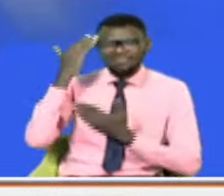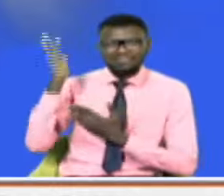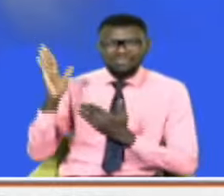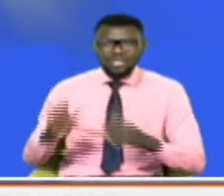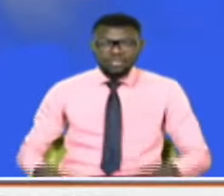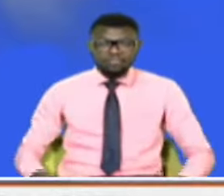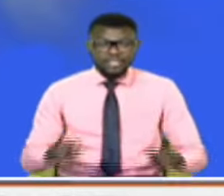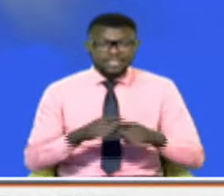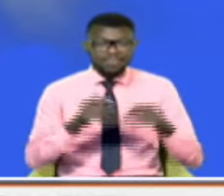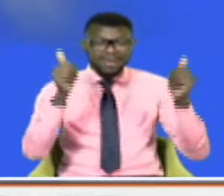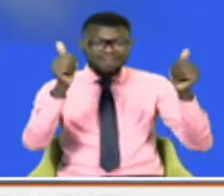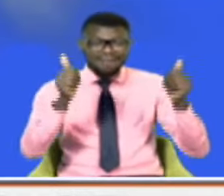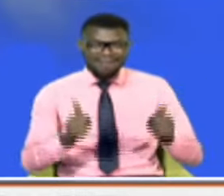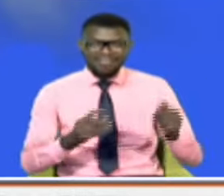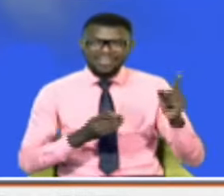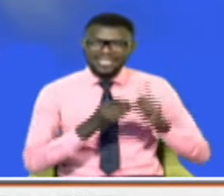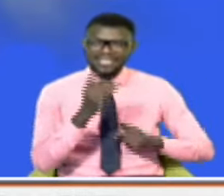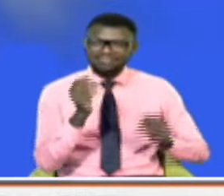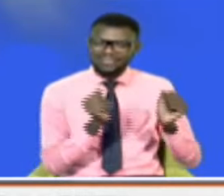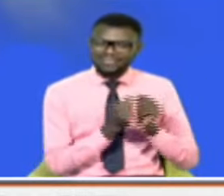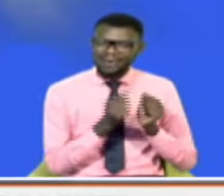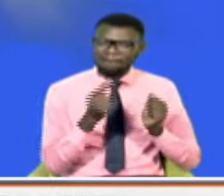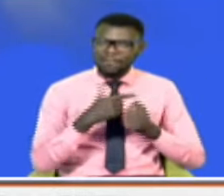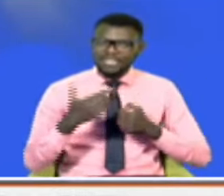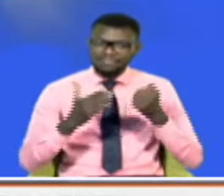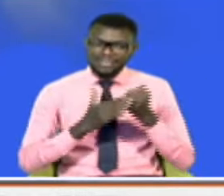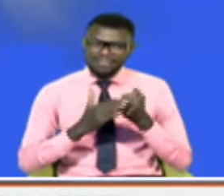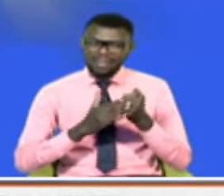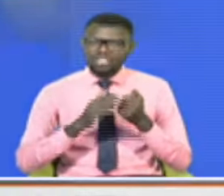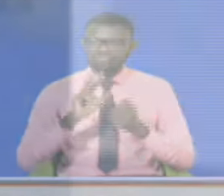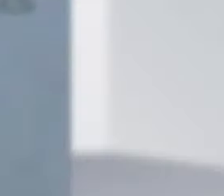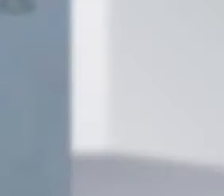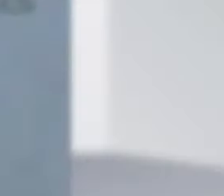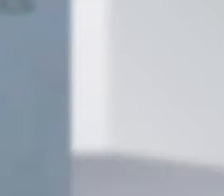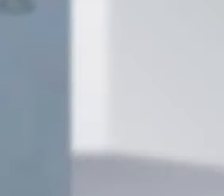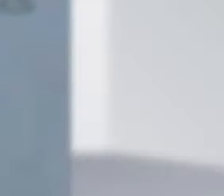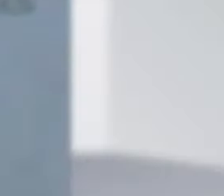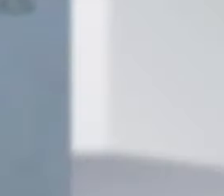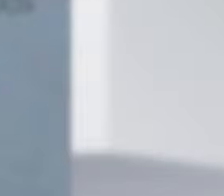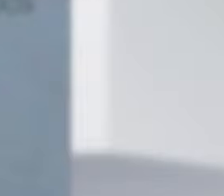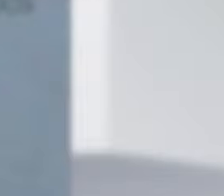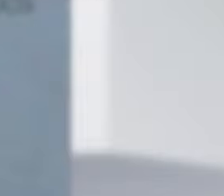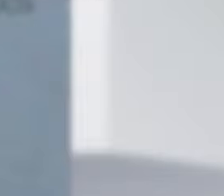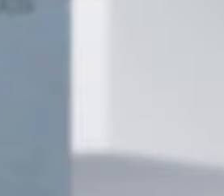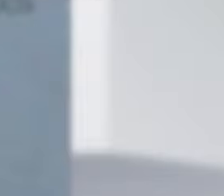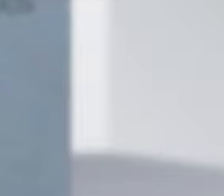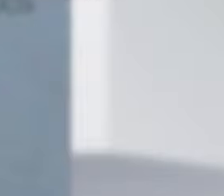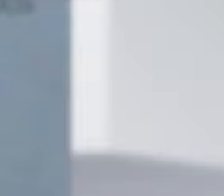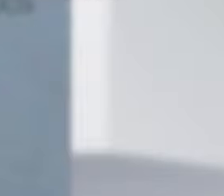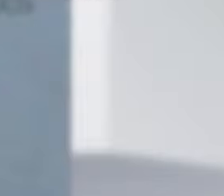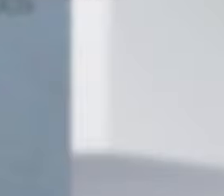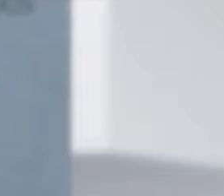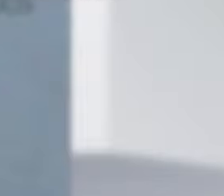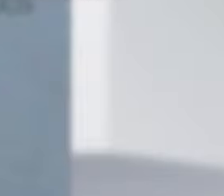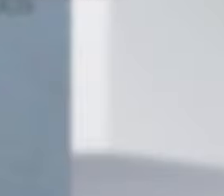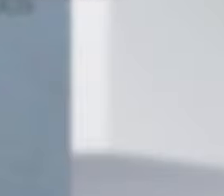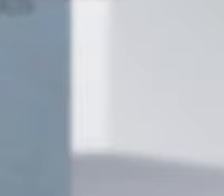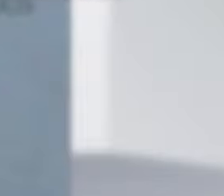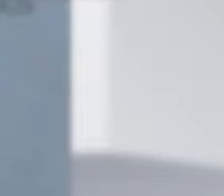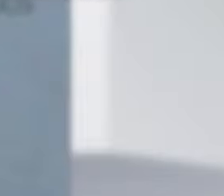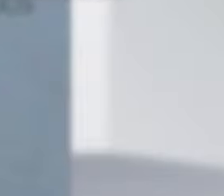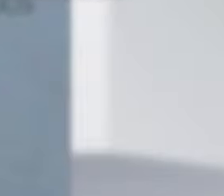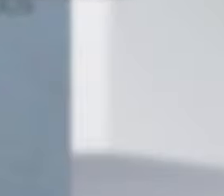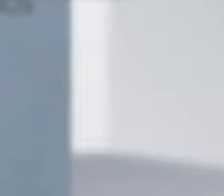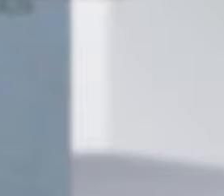majuzi waliopokea ya tarehe 10 mwezi Septemba mwaka 2024 ilionyesha kuwa wafanyabiashara wote wa vitunguu,